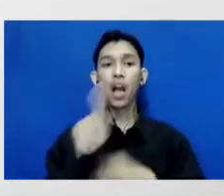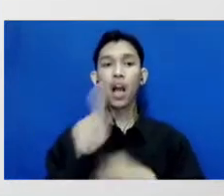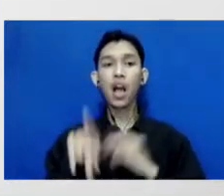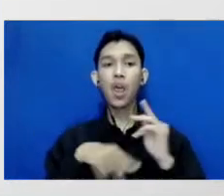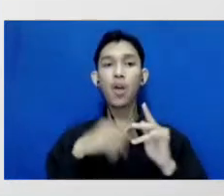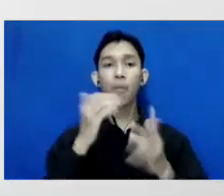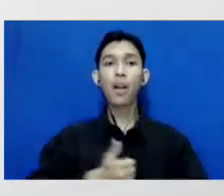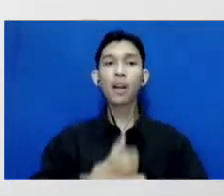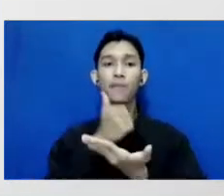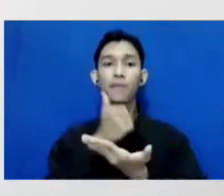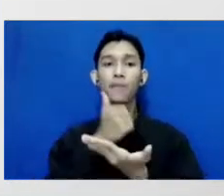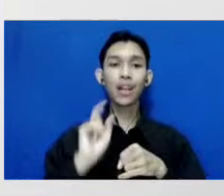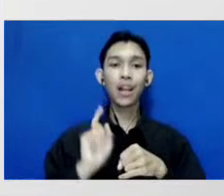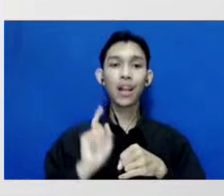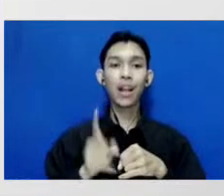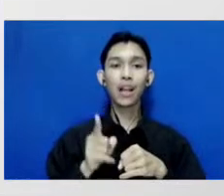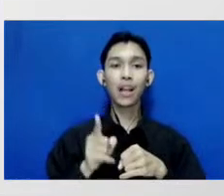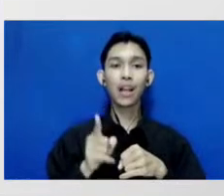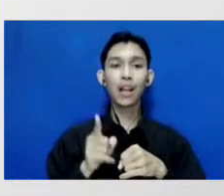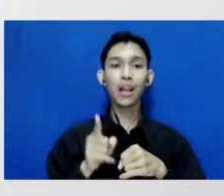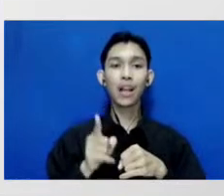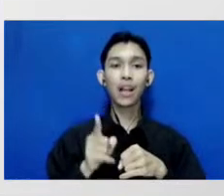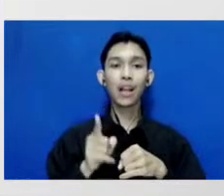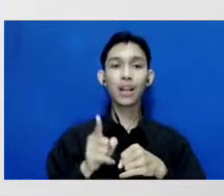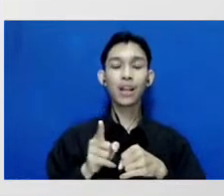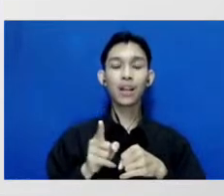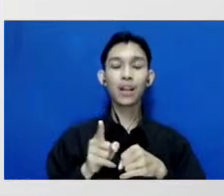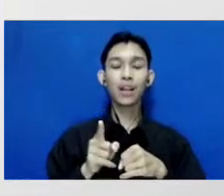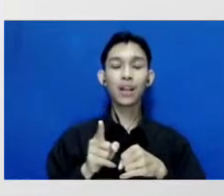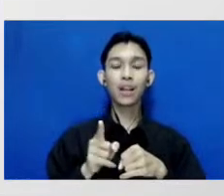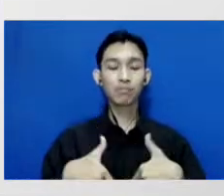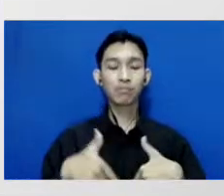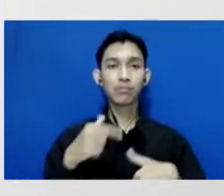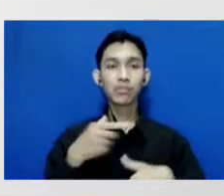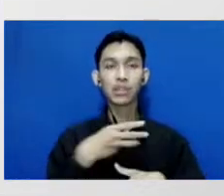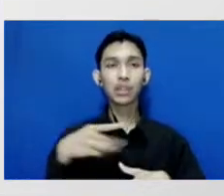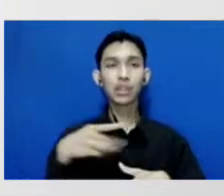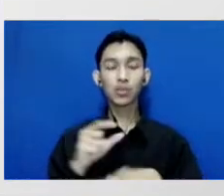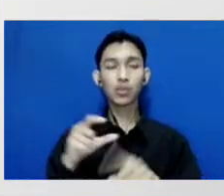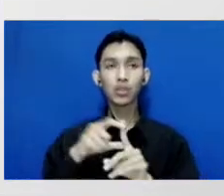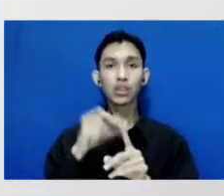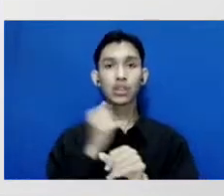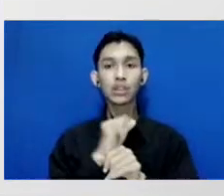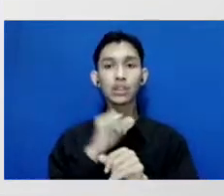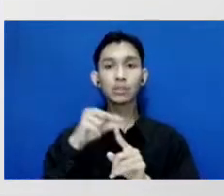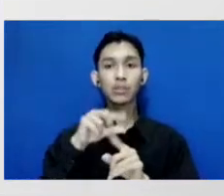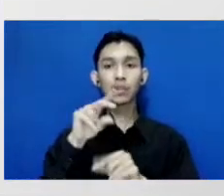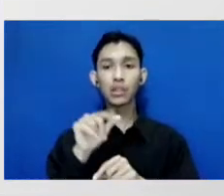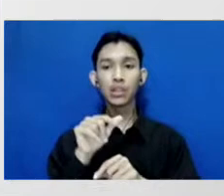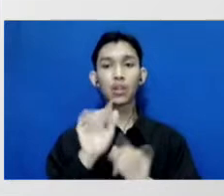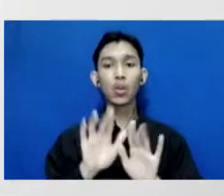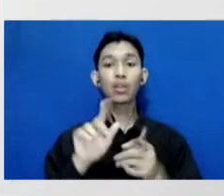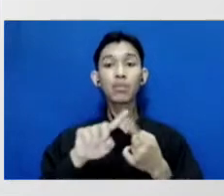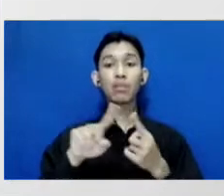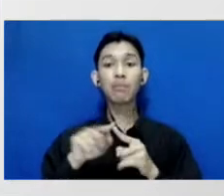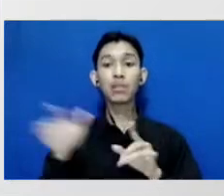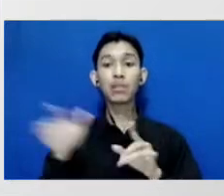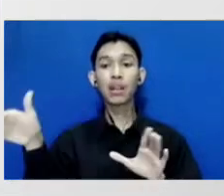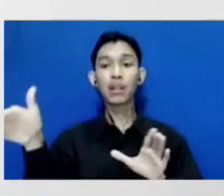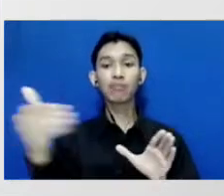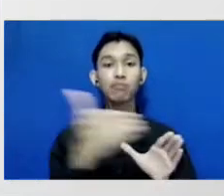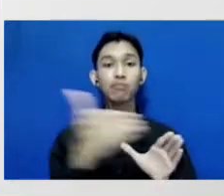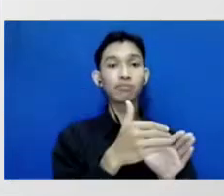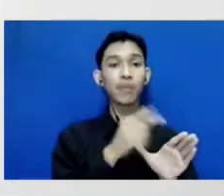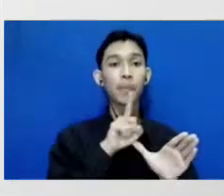dengan implementasi EU GDPR. Nanti teman-teman bisa kumpulkan dulu pertanyaannya ya. Kita nanti akan eksplorasi lagi di